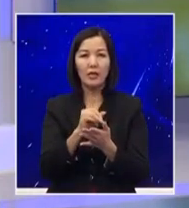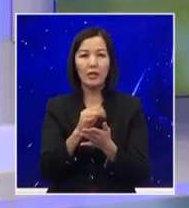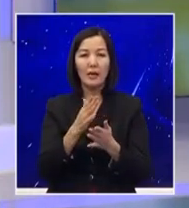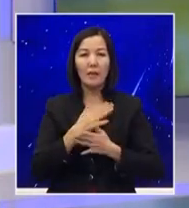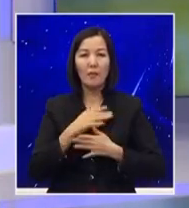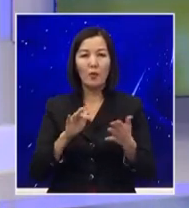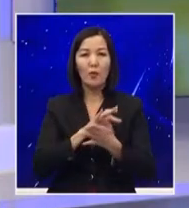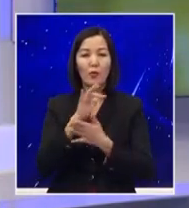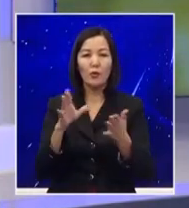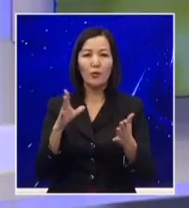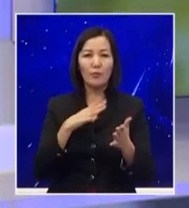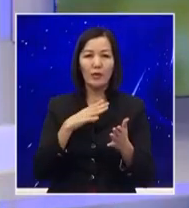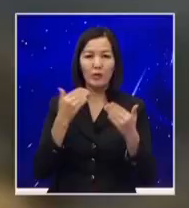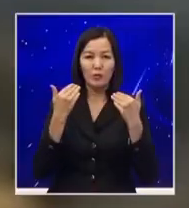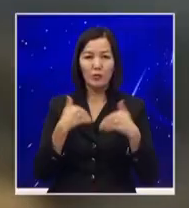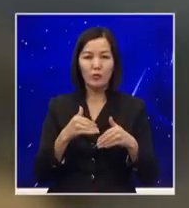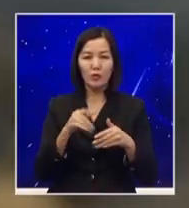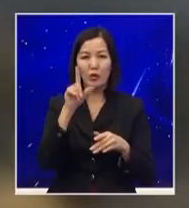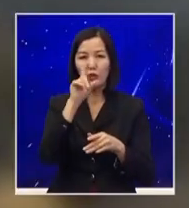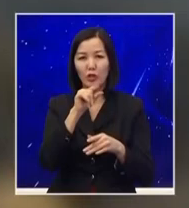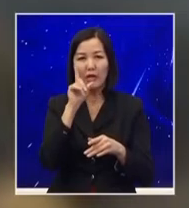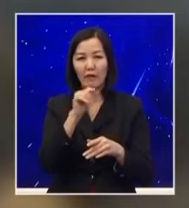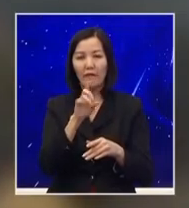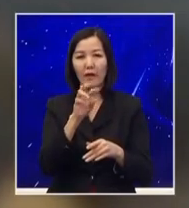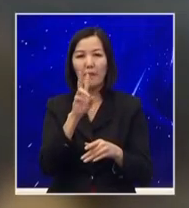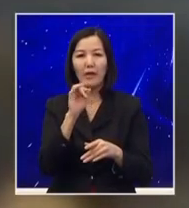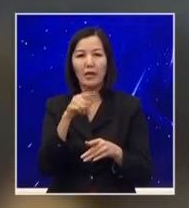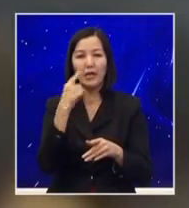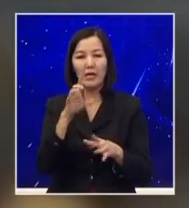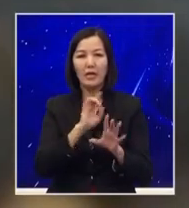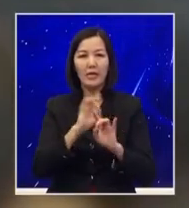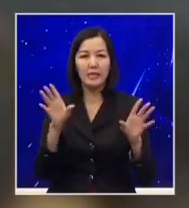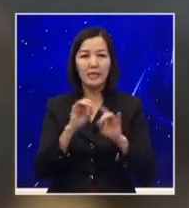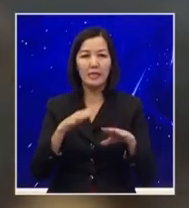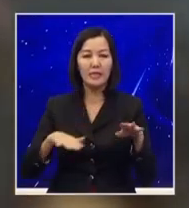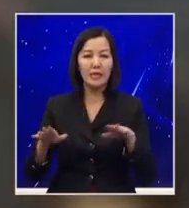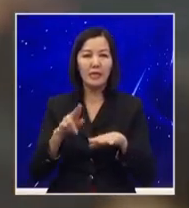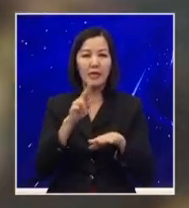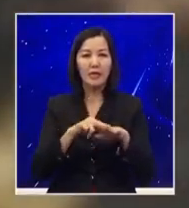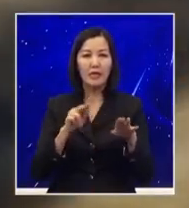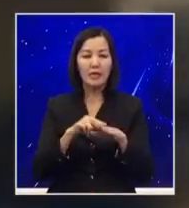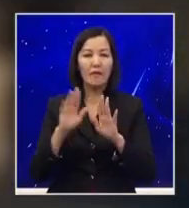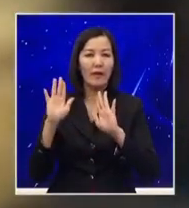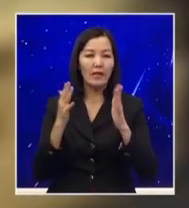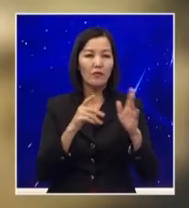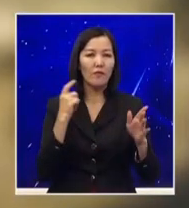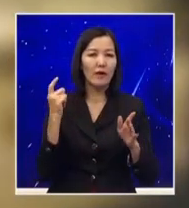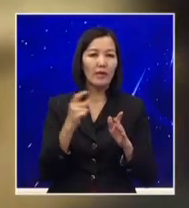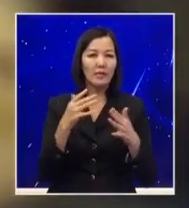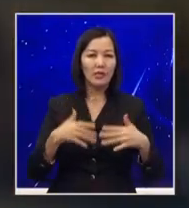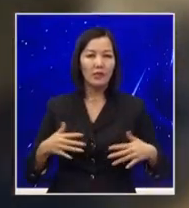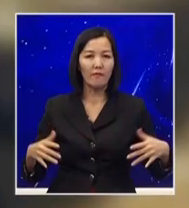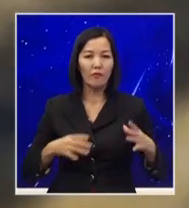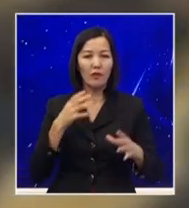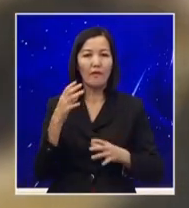были обнаружены тушки мертвых чаек и бакланов. Как рассказал представитель территориальной инспекции лесного хозяйства и